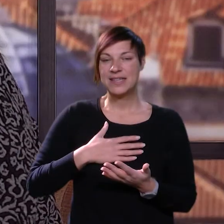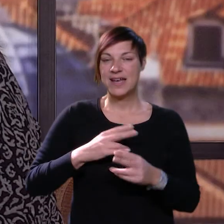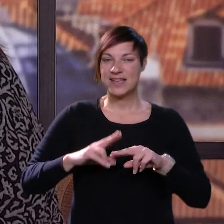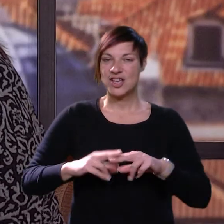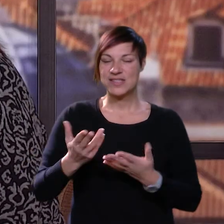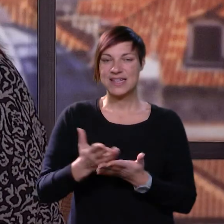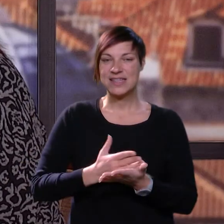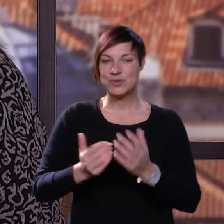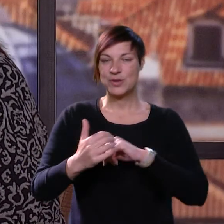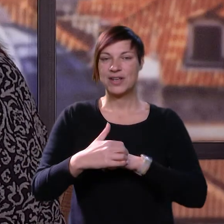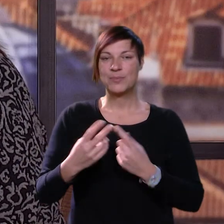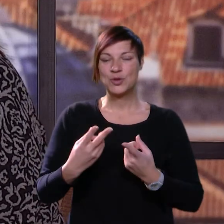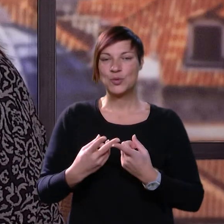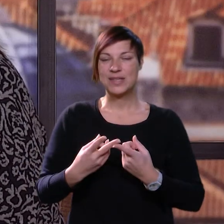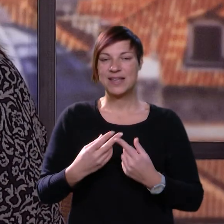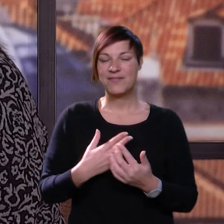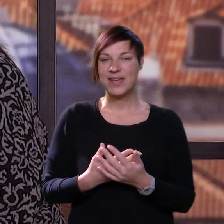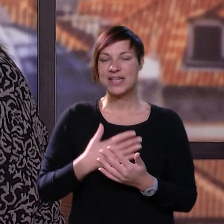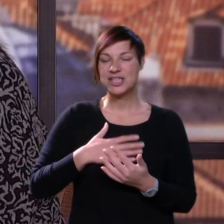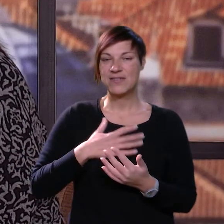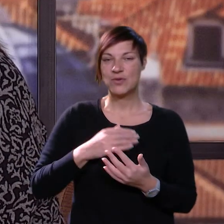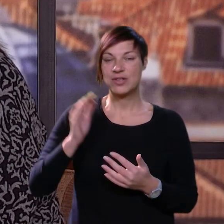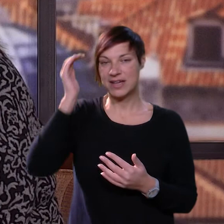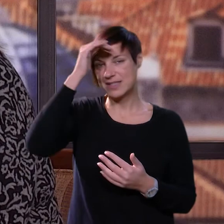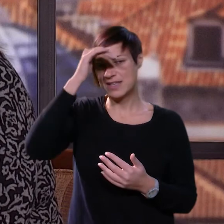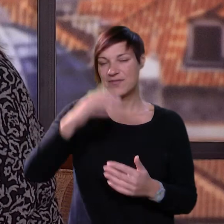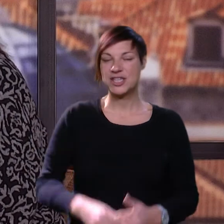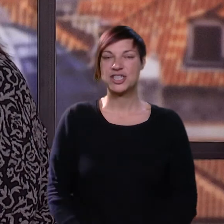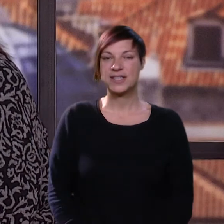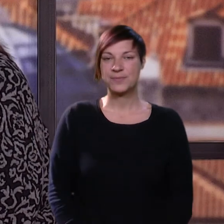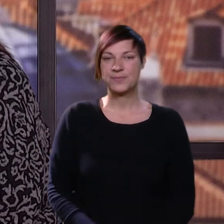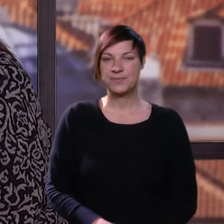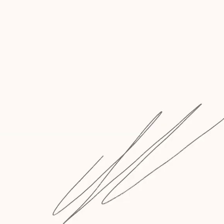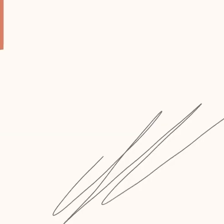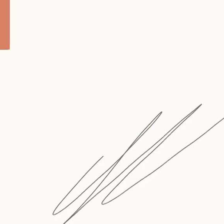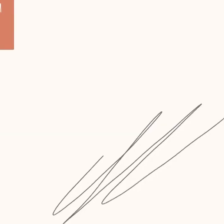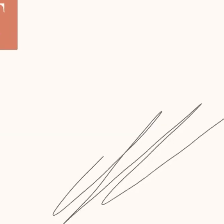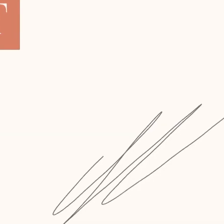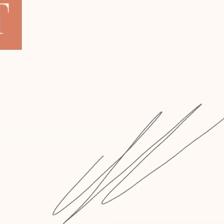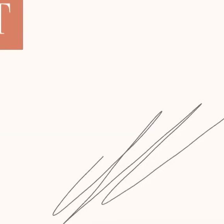dragi naši, ostanite uz program Dubrovačke televizije. Želim vam ugodan nastavak večeri.